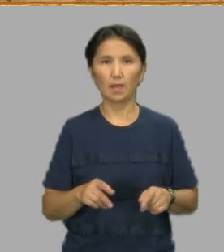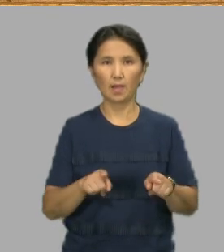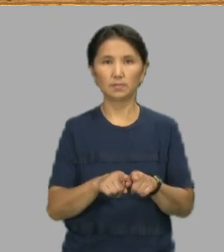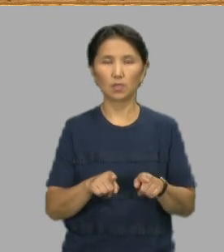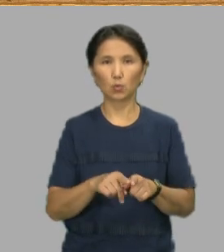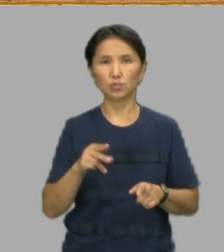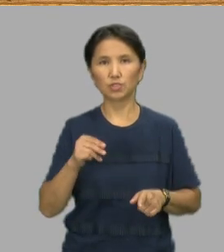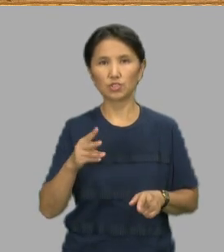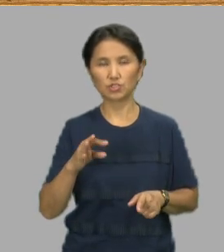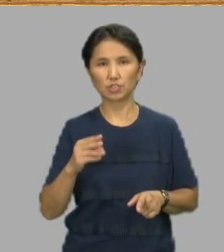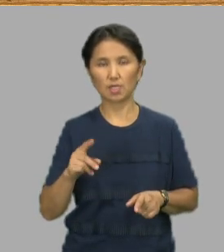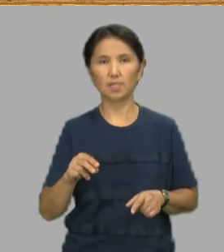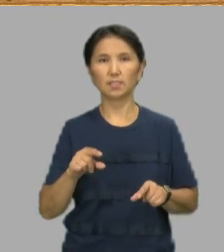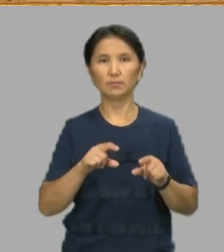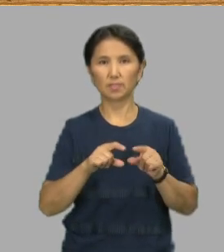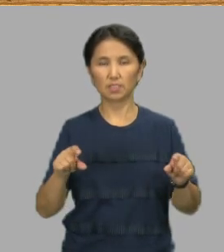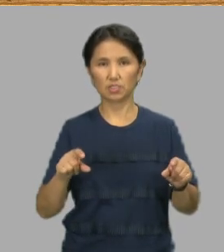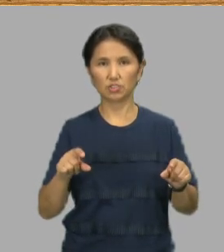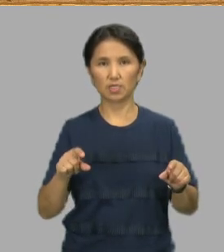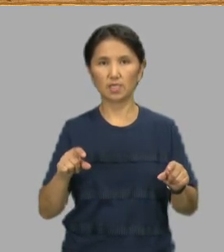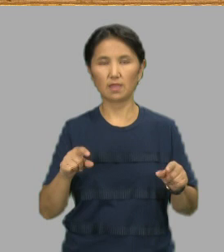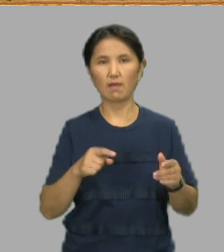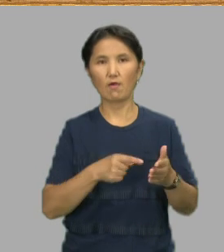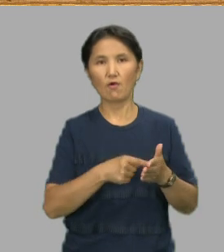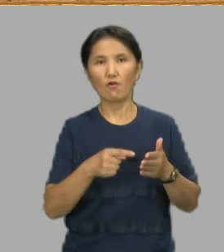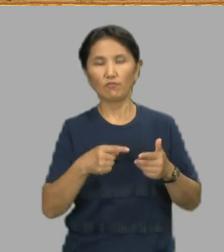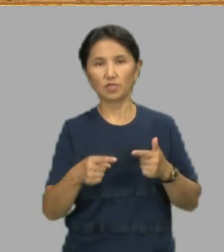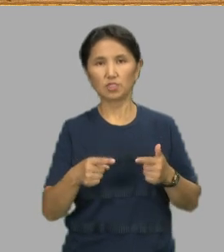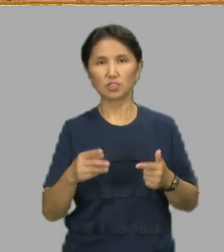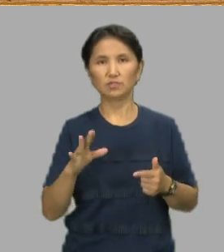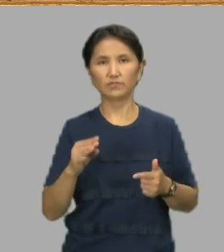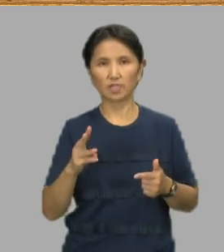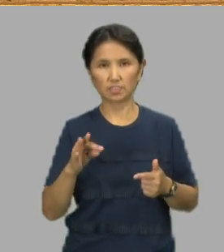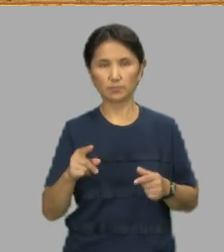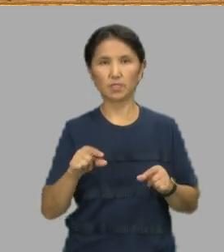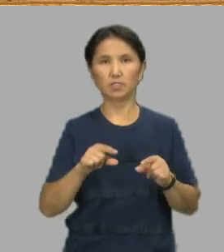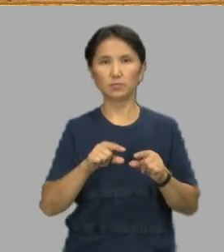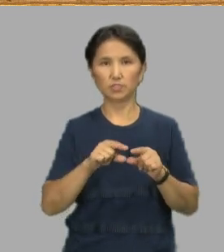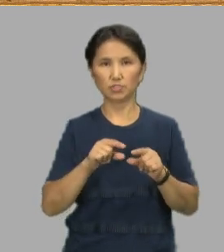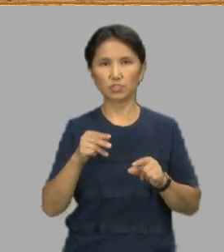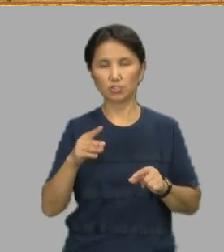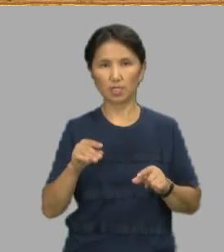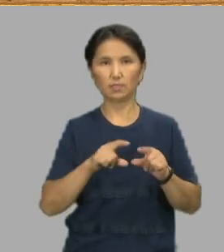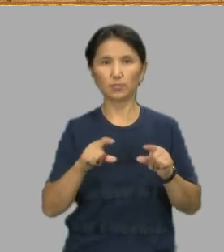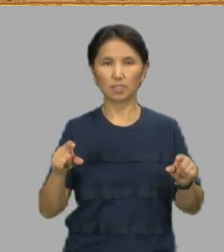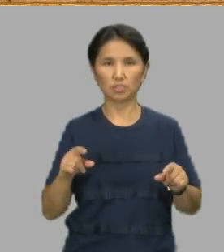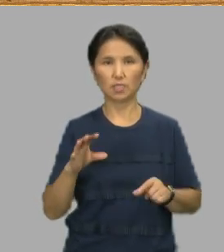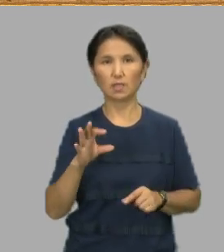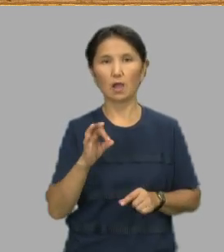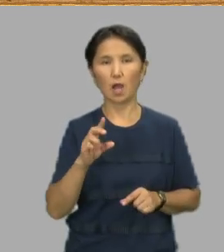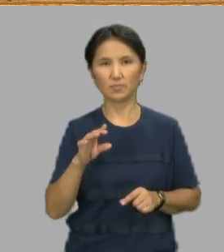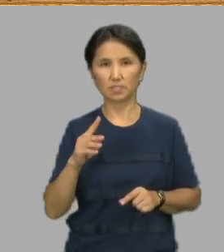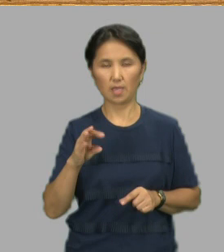Однородные члены предложения выражены второстепенными членами предложения